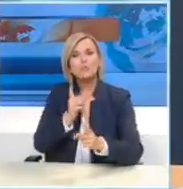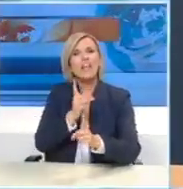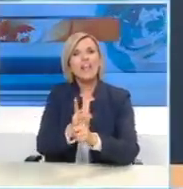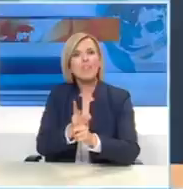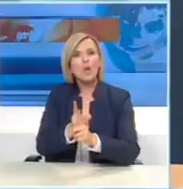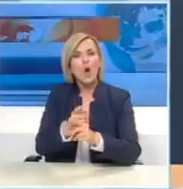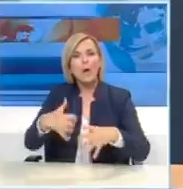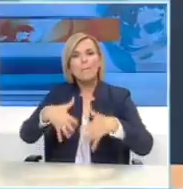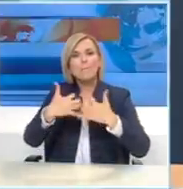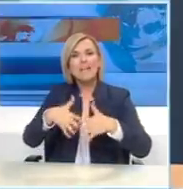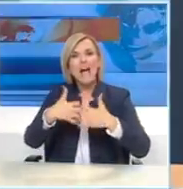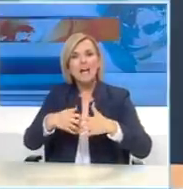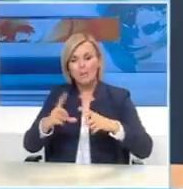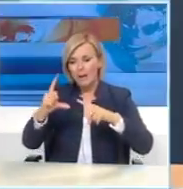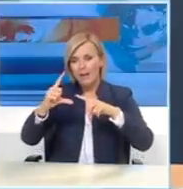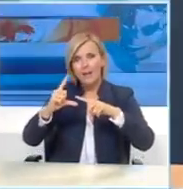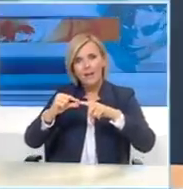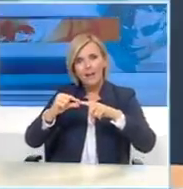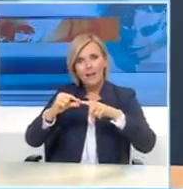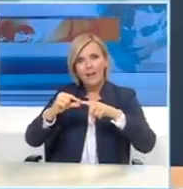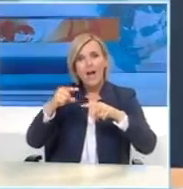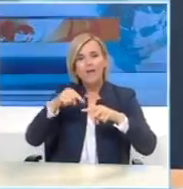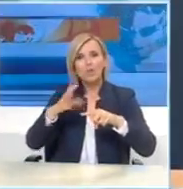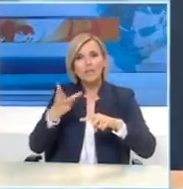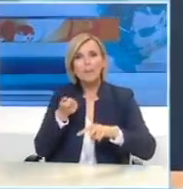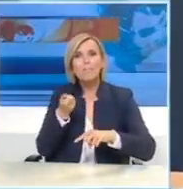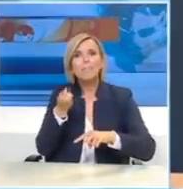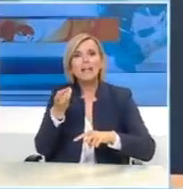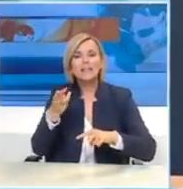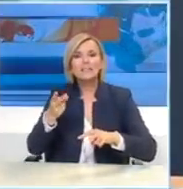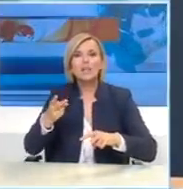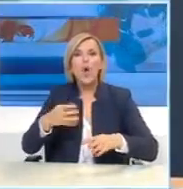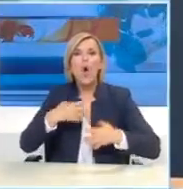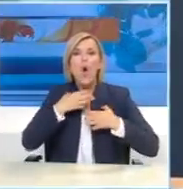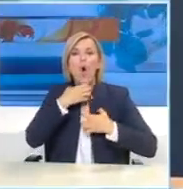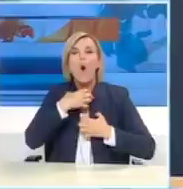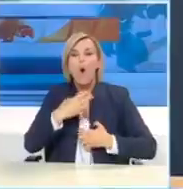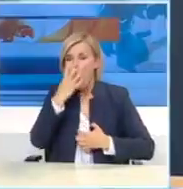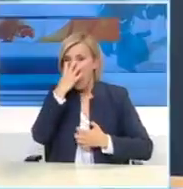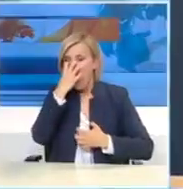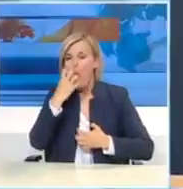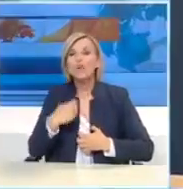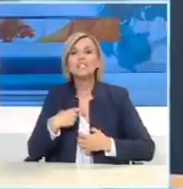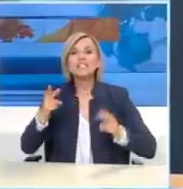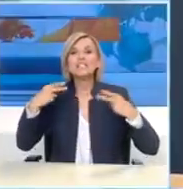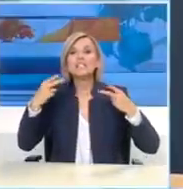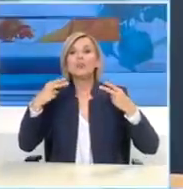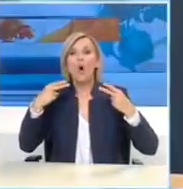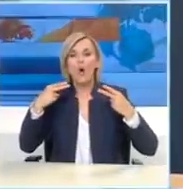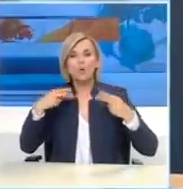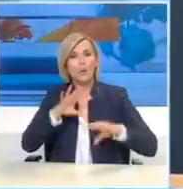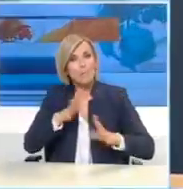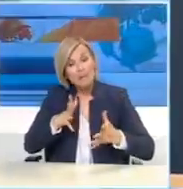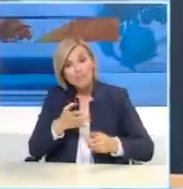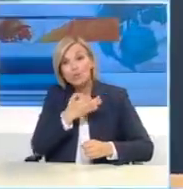μας? Ναι, δύσκολη ερώτηση. Το έχω σκεφτεί πάρα πολύ. Σας είχα μιλήσει μάλιστα και μια φορά πριν περίπου